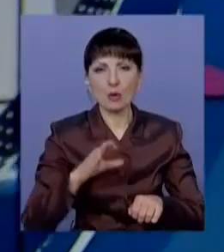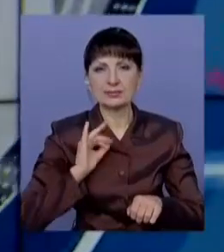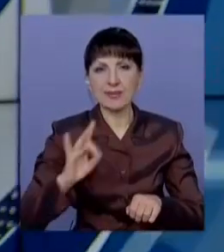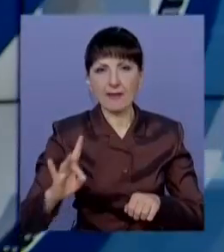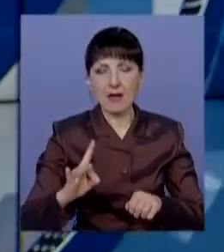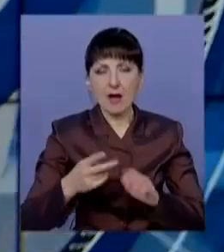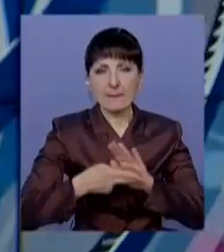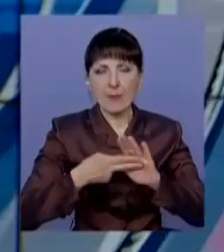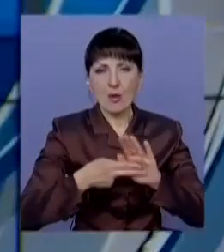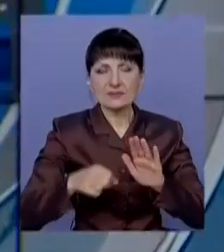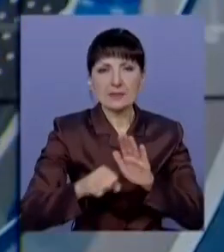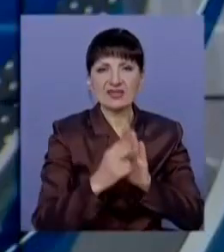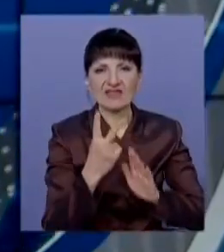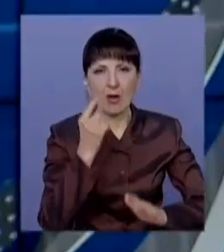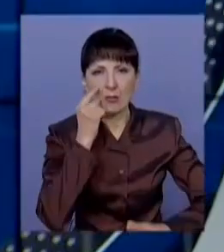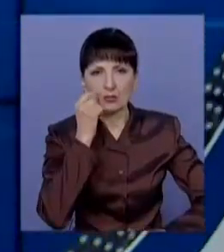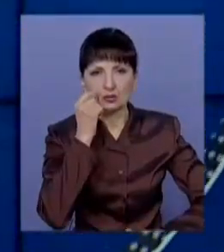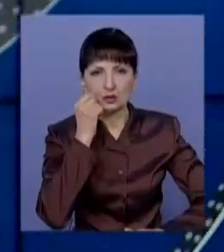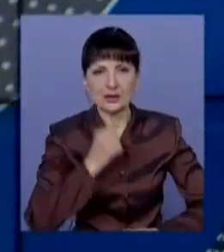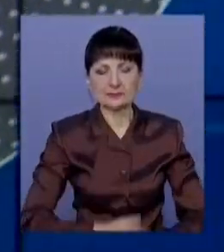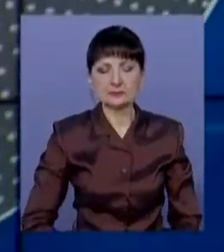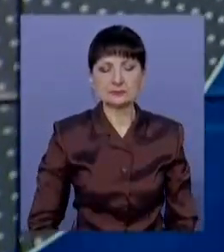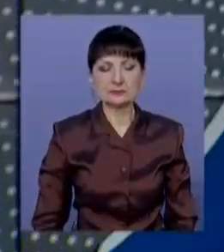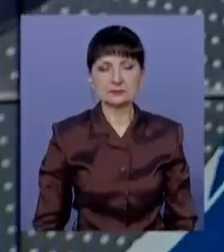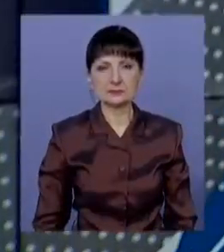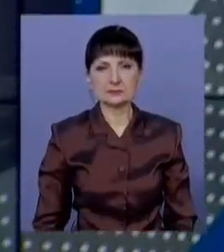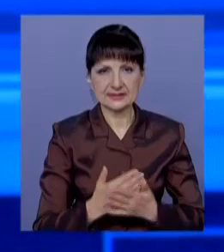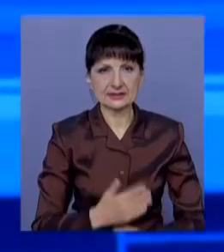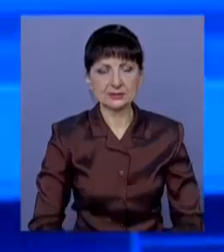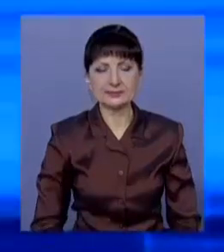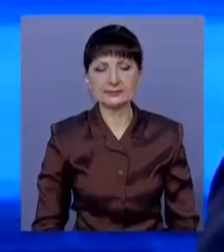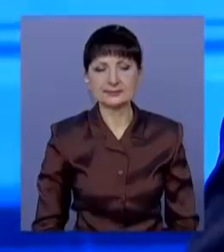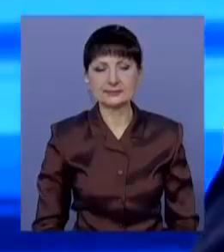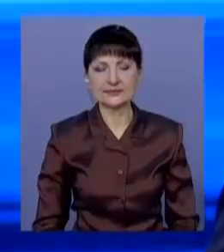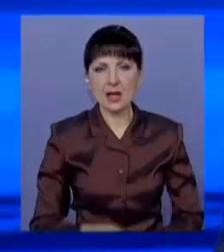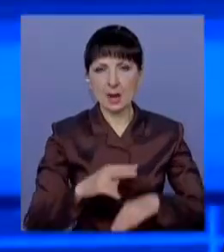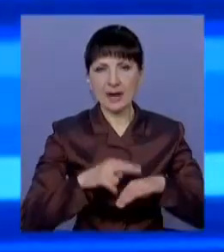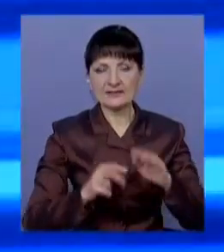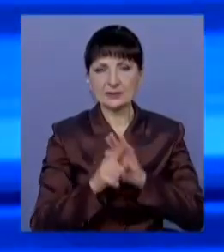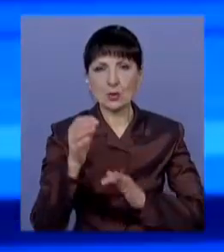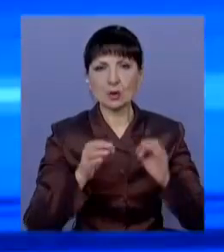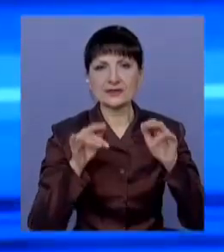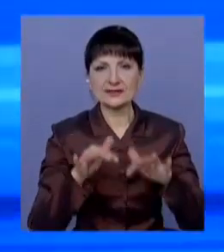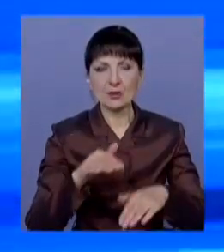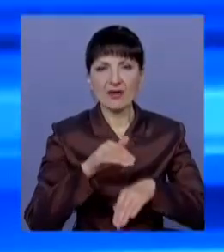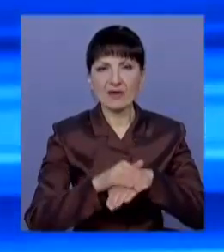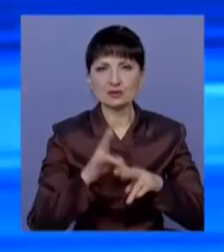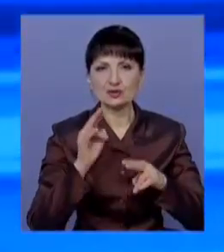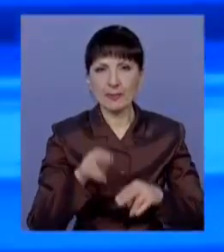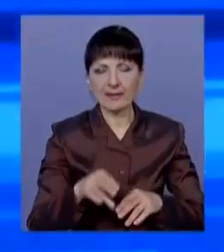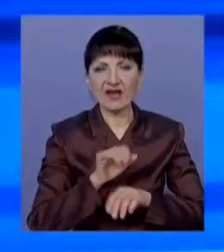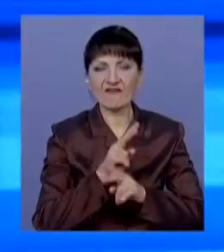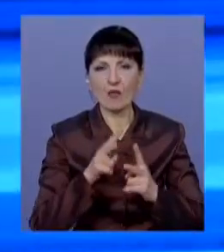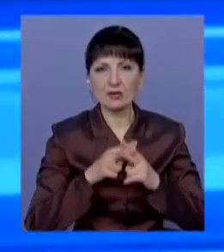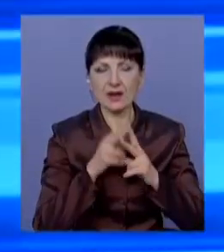под колесами пассажирского поезда погибли два человека. В полиции возбудили уголовное дело по факту ЧП на вокзале